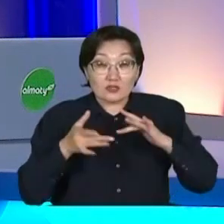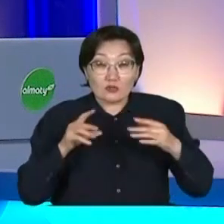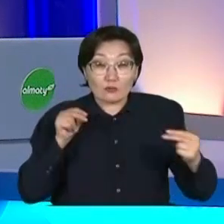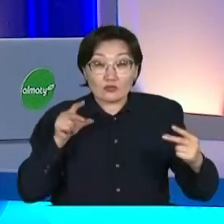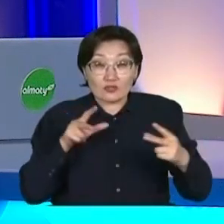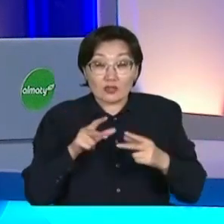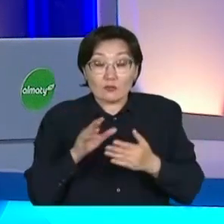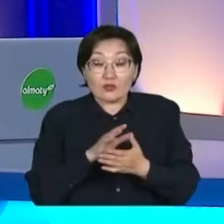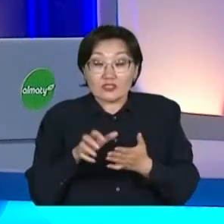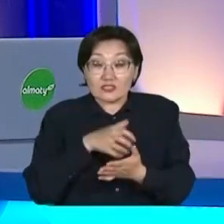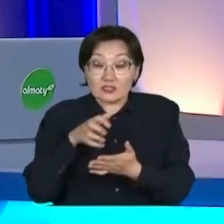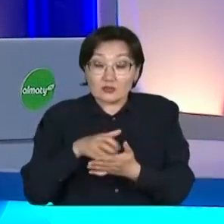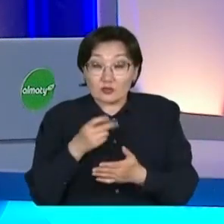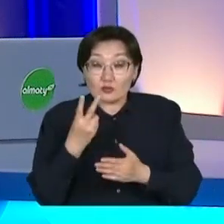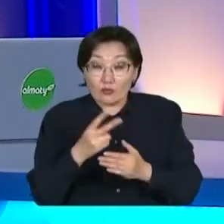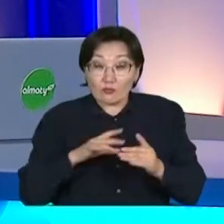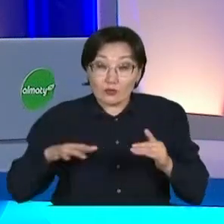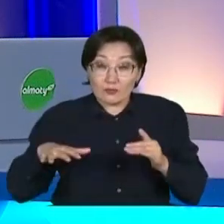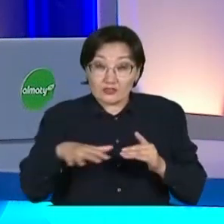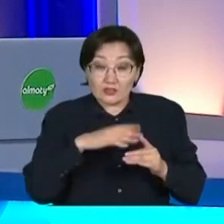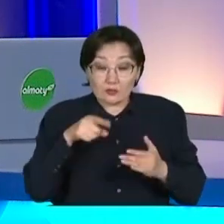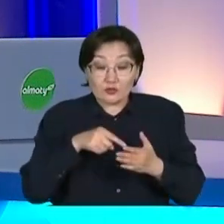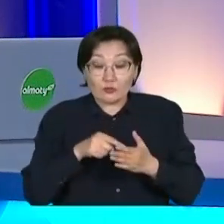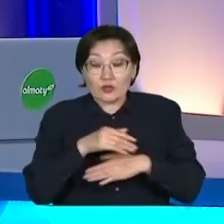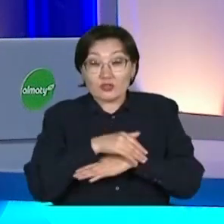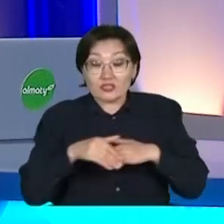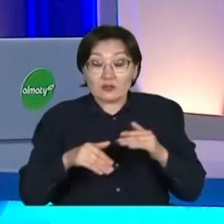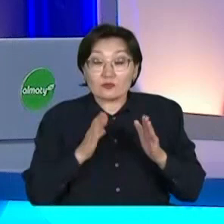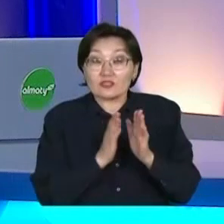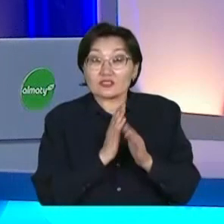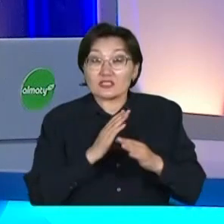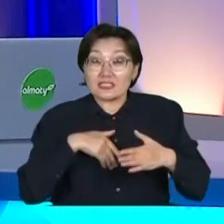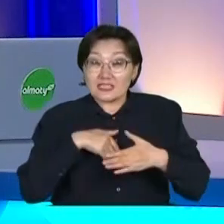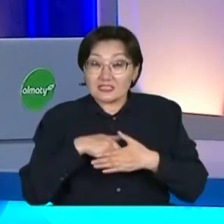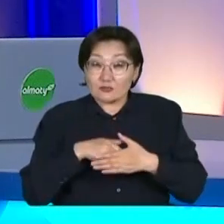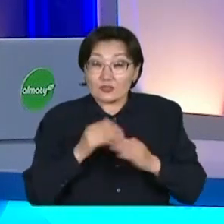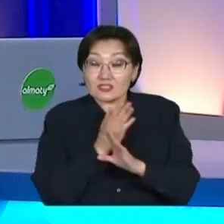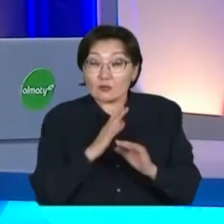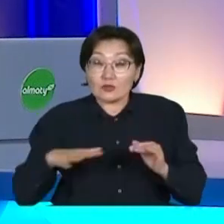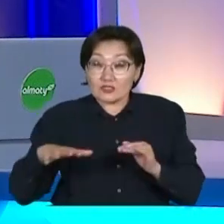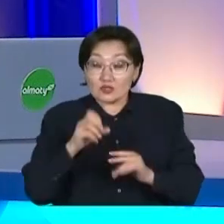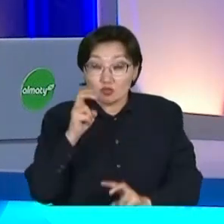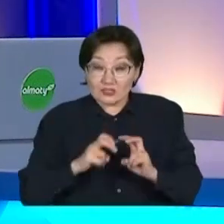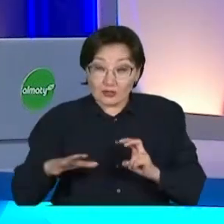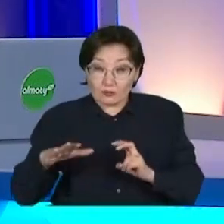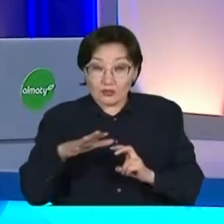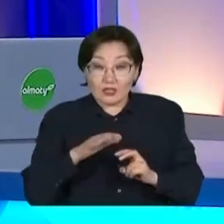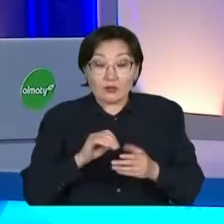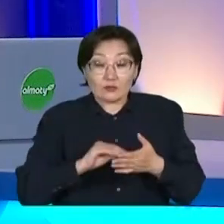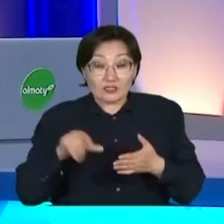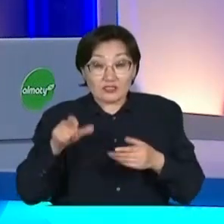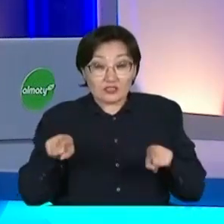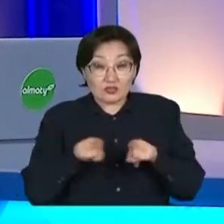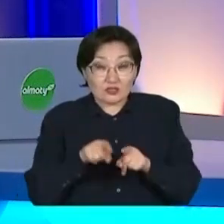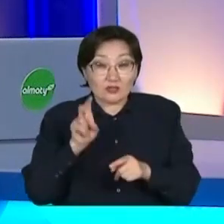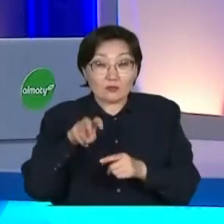онлайн-трансляцию субботника на двух локациях города – на территории экопарка «Сосновый бор» и в индустриальной зоне. Амина Усенова также